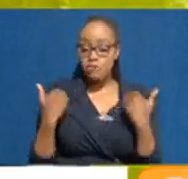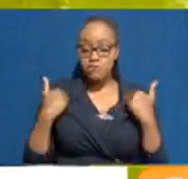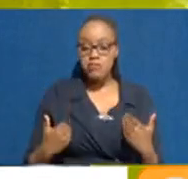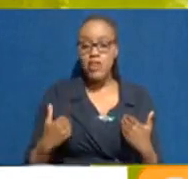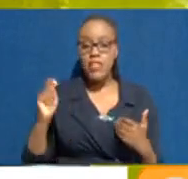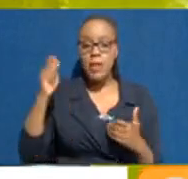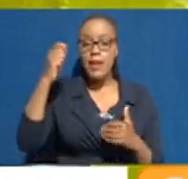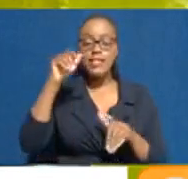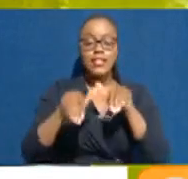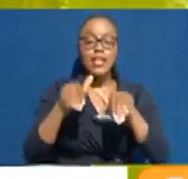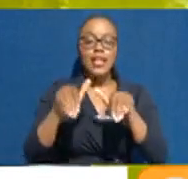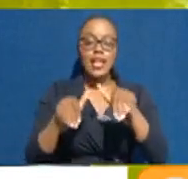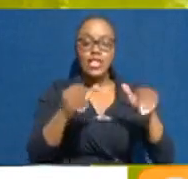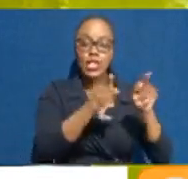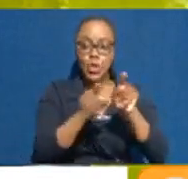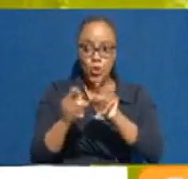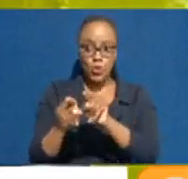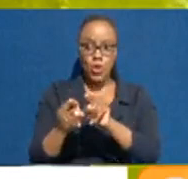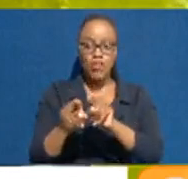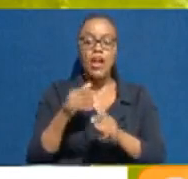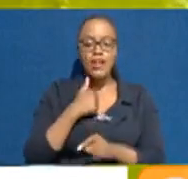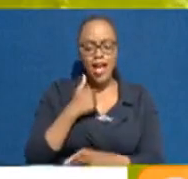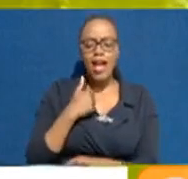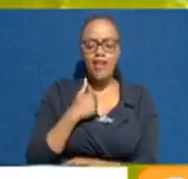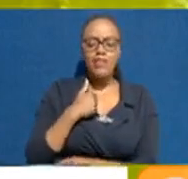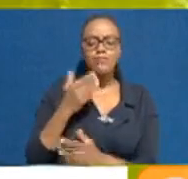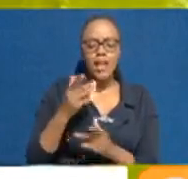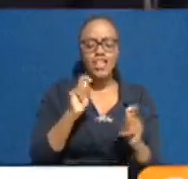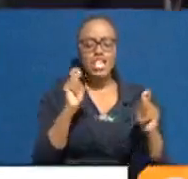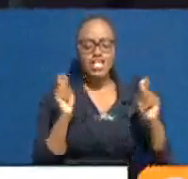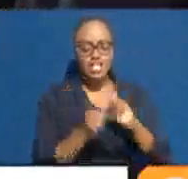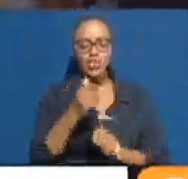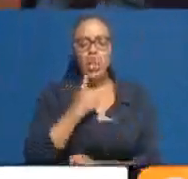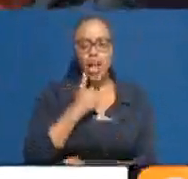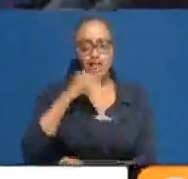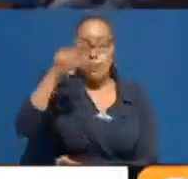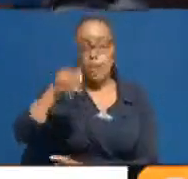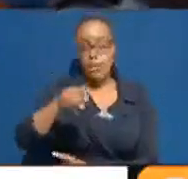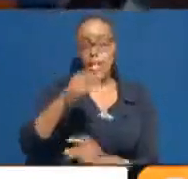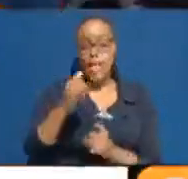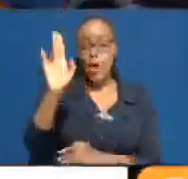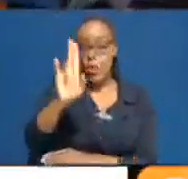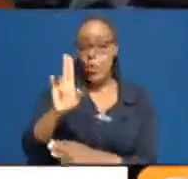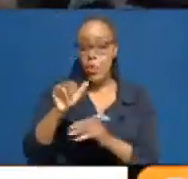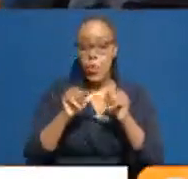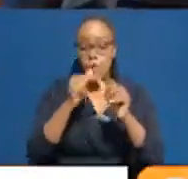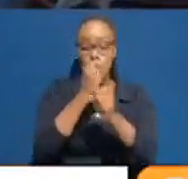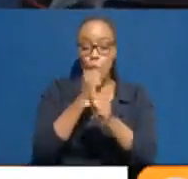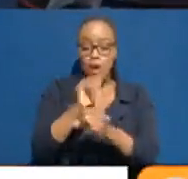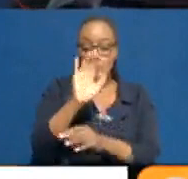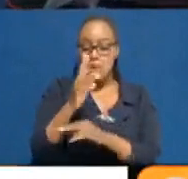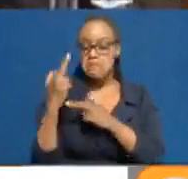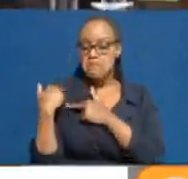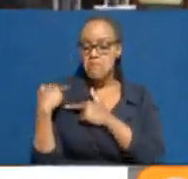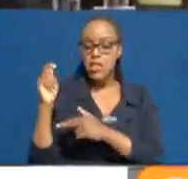the president-elect and there has to be a transition. Kwa sasa rais Kenyatta anaendelea na kazi zake za